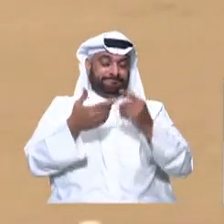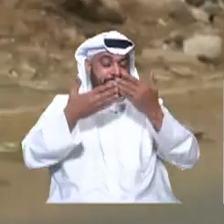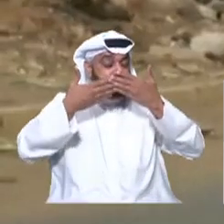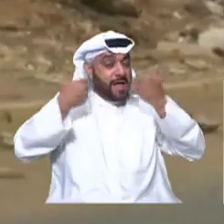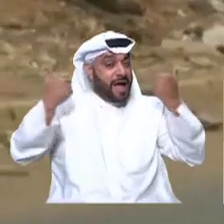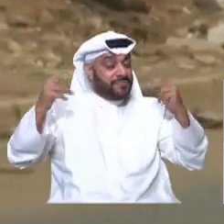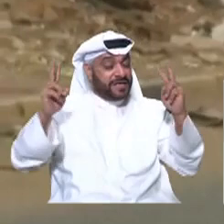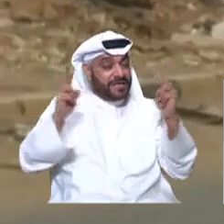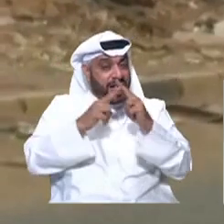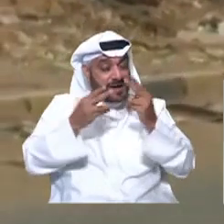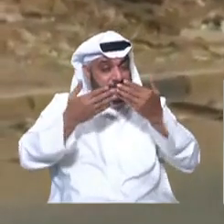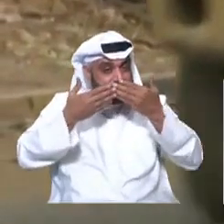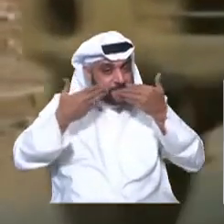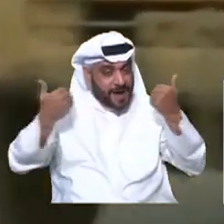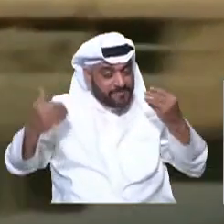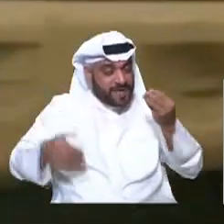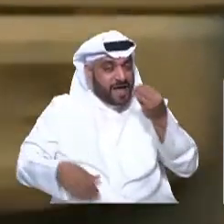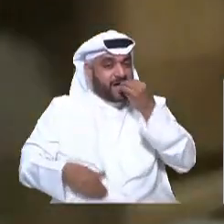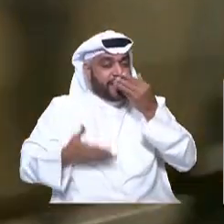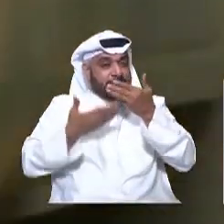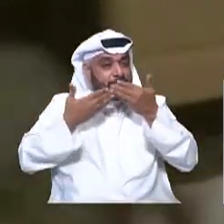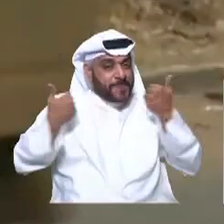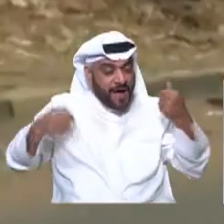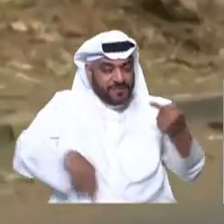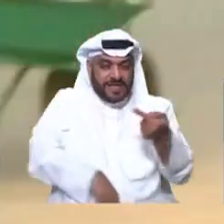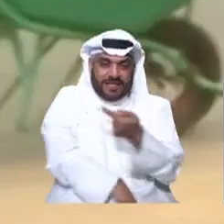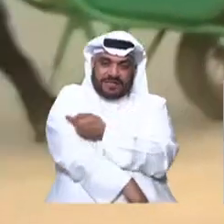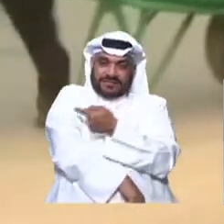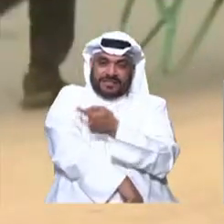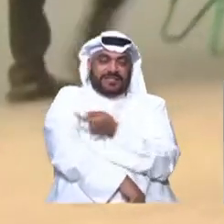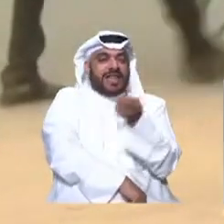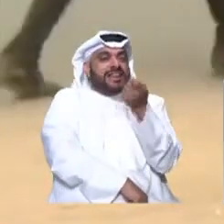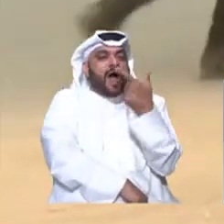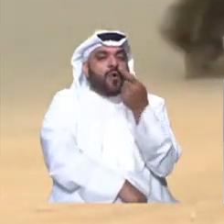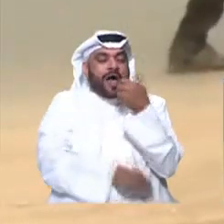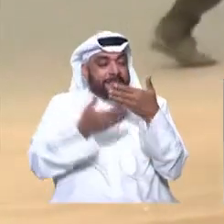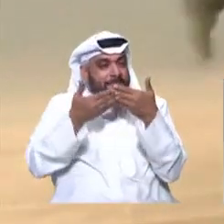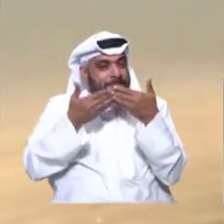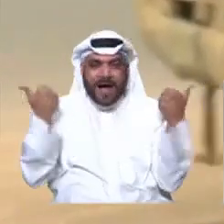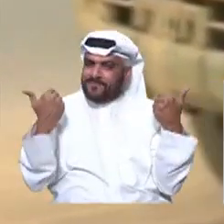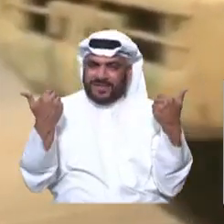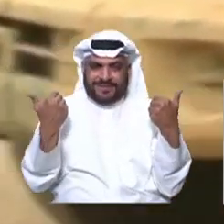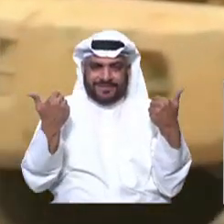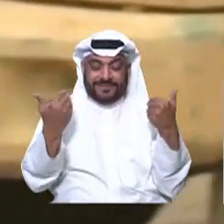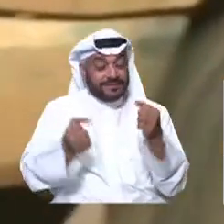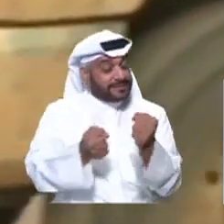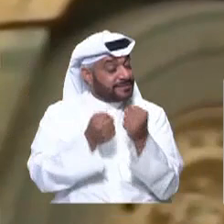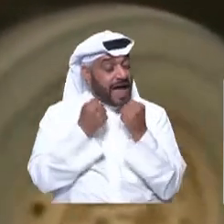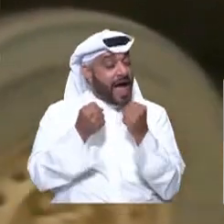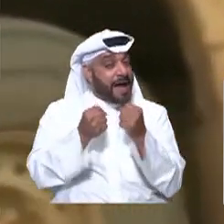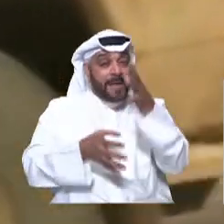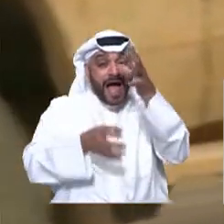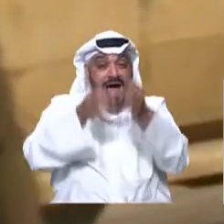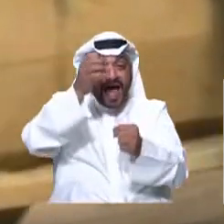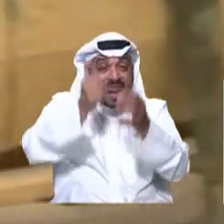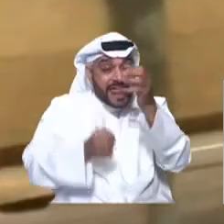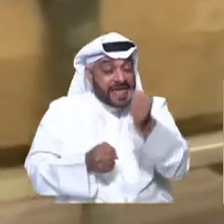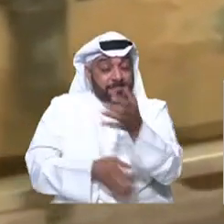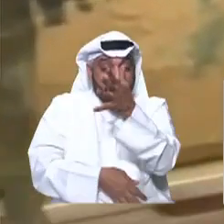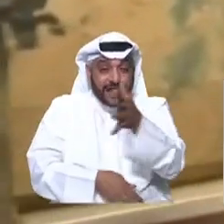واضعف ان هيئه ايجاد تملك الاليات اللازمه لجعل الاطراف السودانيه تجتمع على طاوله المفاوضات